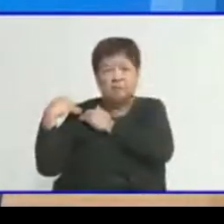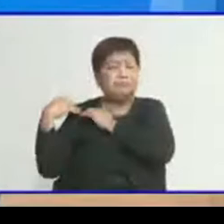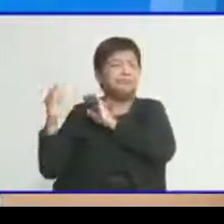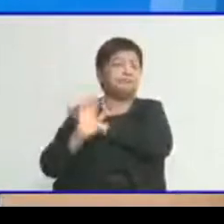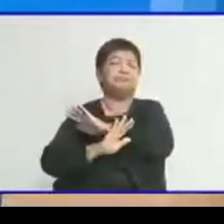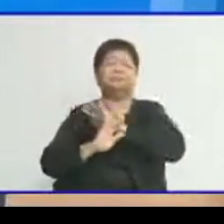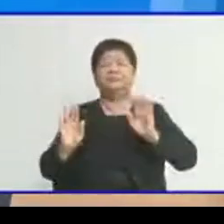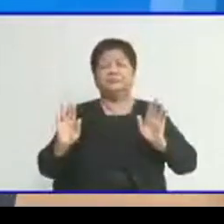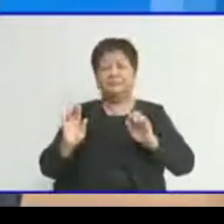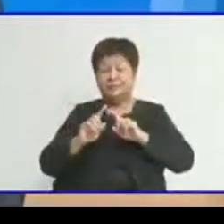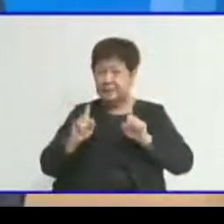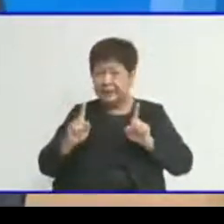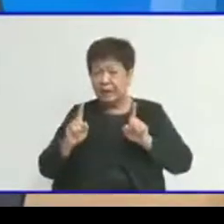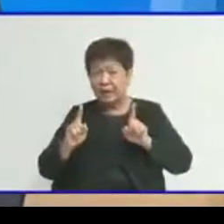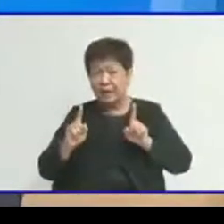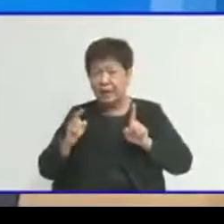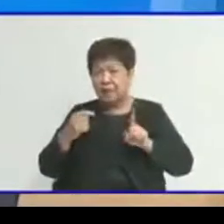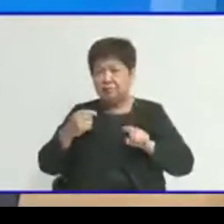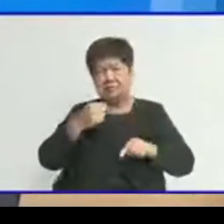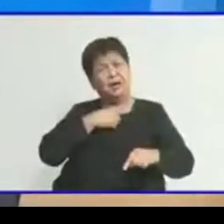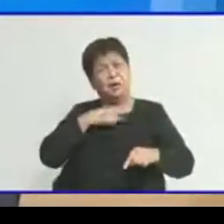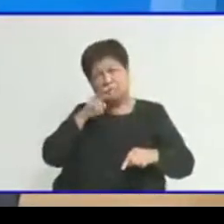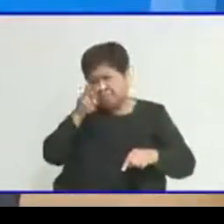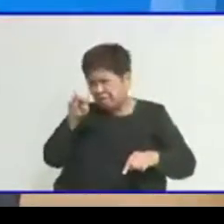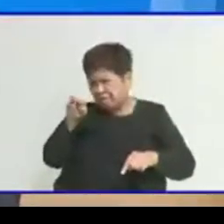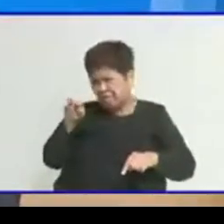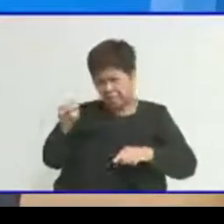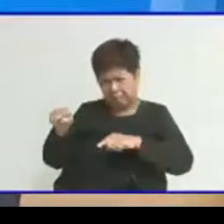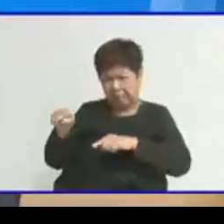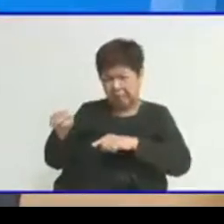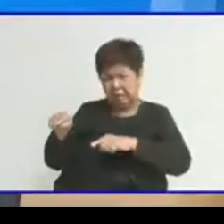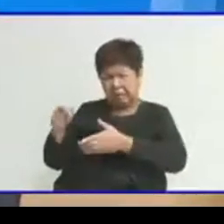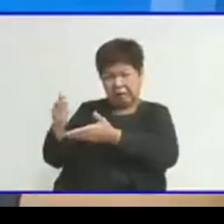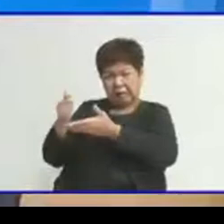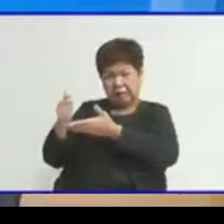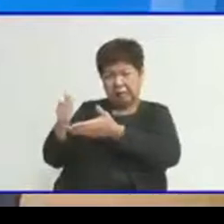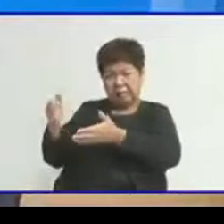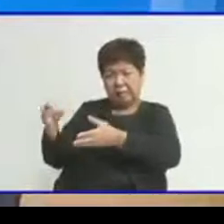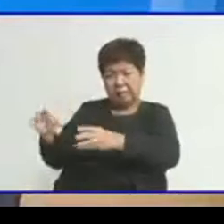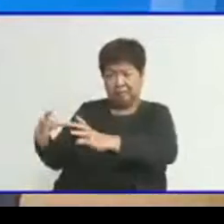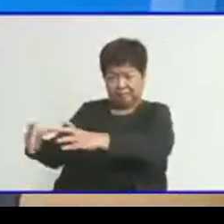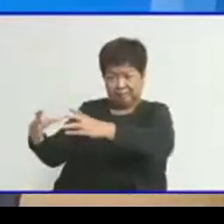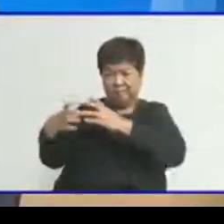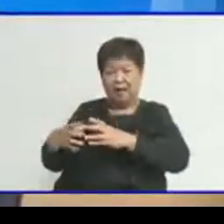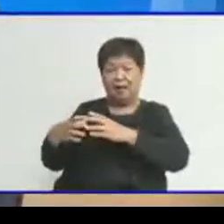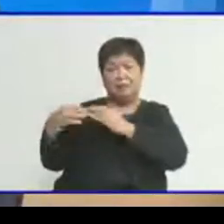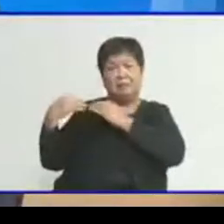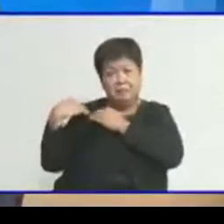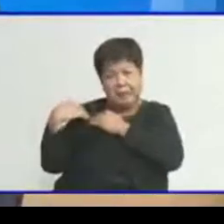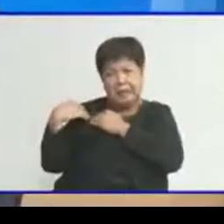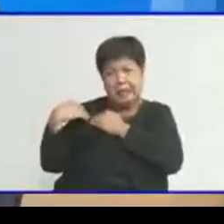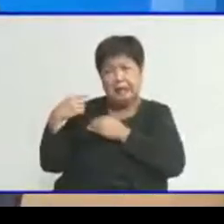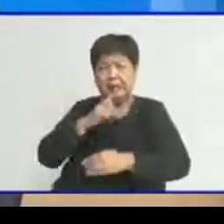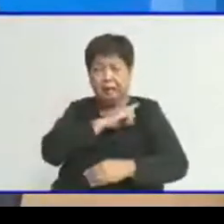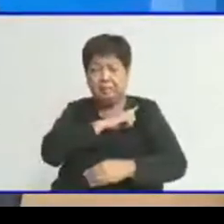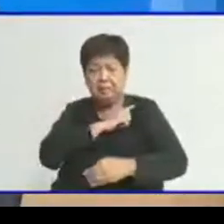าคือภาระใช่ไหมครับแต่เรากลับไม่ได้มองว่าจริงๆแล้วเขาสามารถสร้างประโยชน์อะไรได้บ้างกับสังคมที่เขาจะเข้ามา